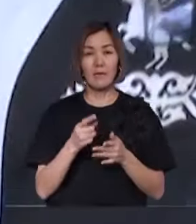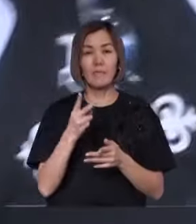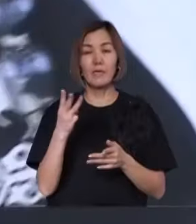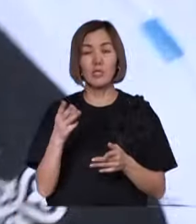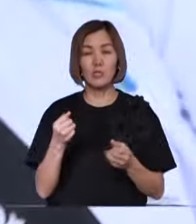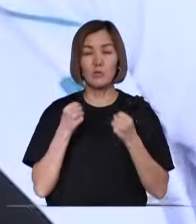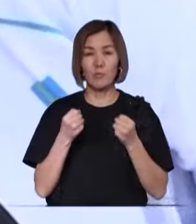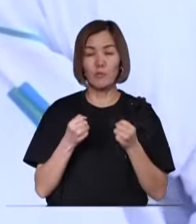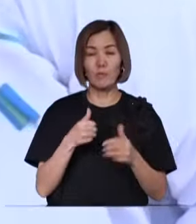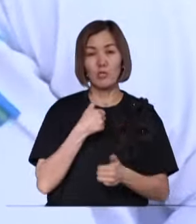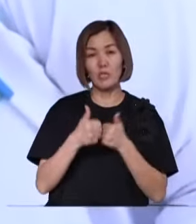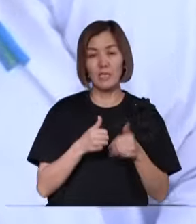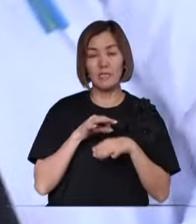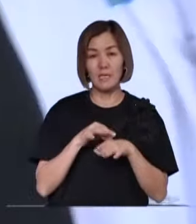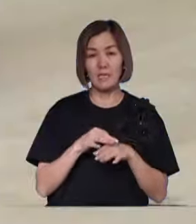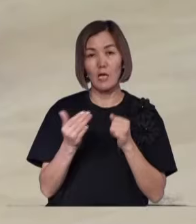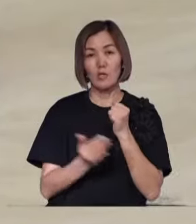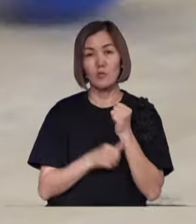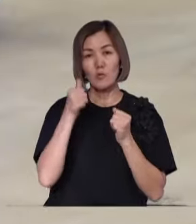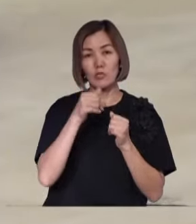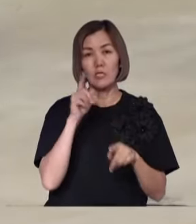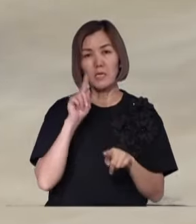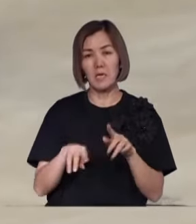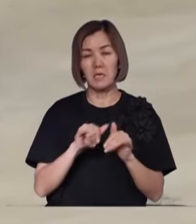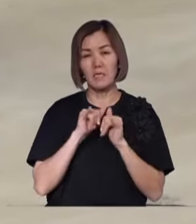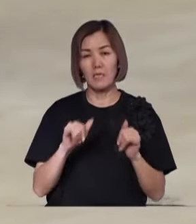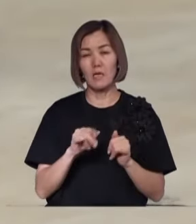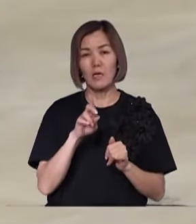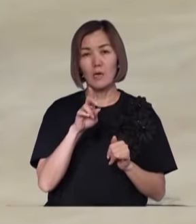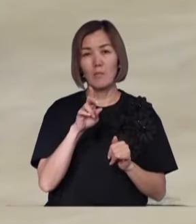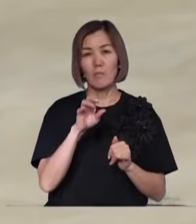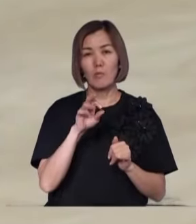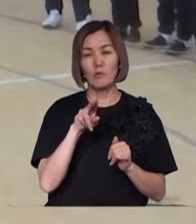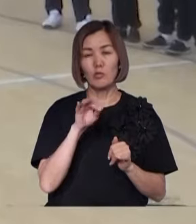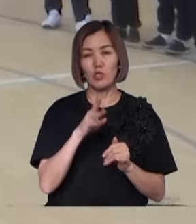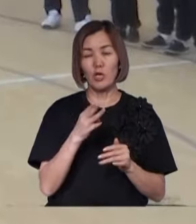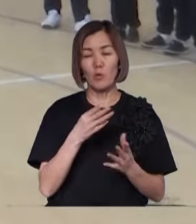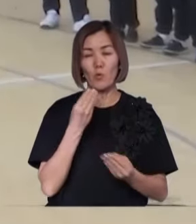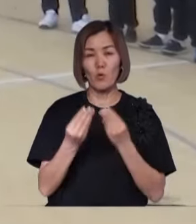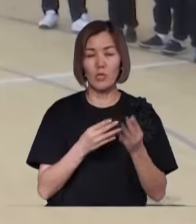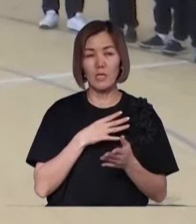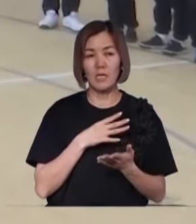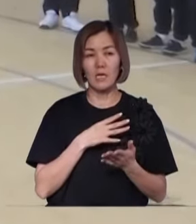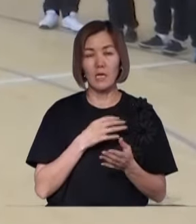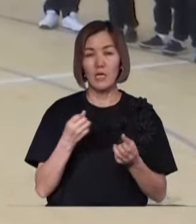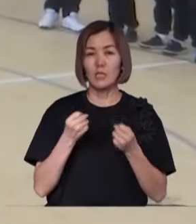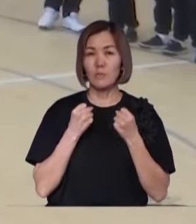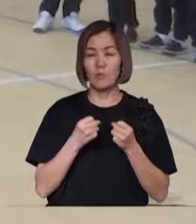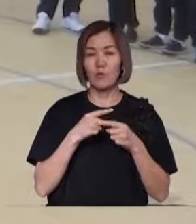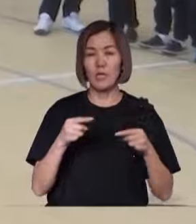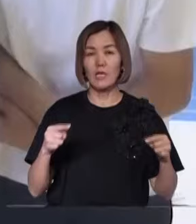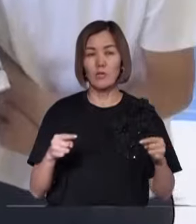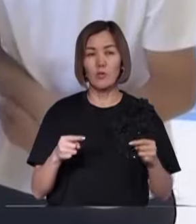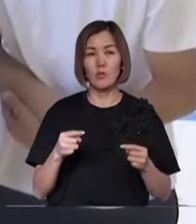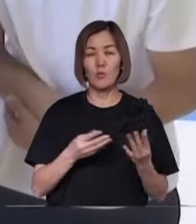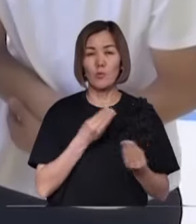түрінен жарысады. Бірінші сайыс соңғы жылдары қарқынды дамып келе жатқан боча ойыны бойынша өтті. Мамандар ақпарынша мұндай спорт әртүрлі синдромы